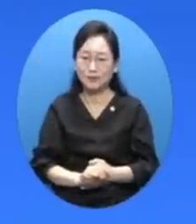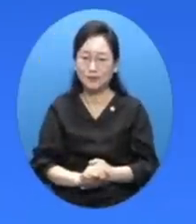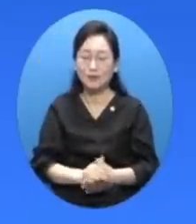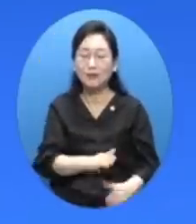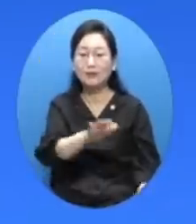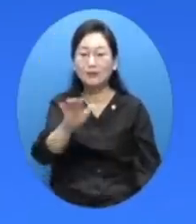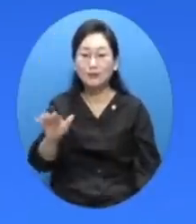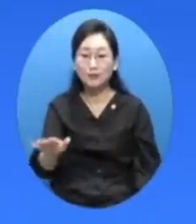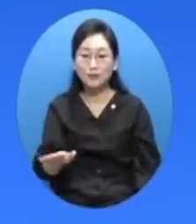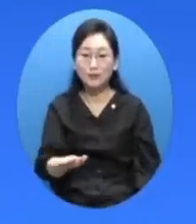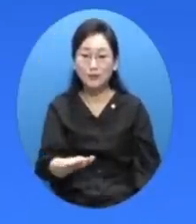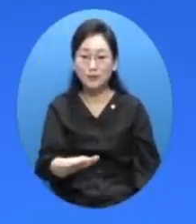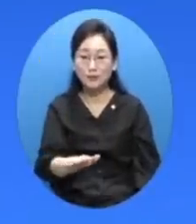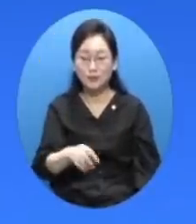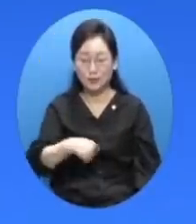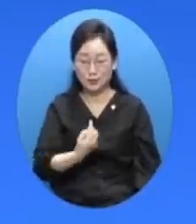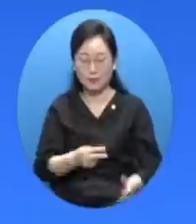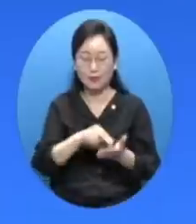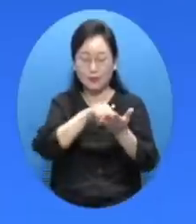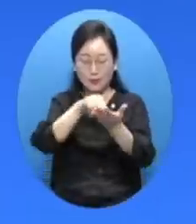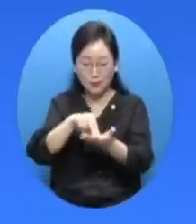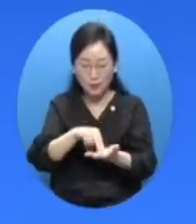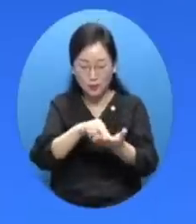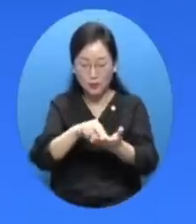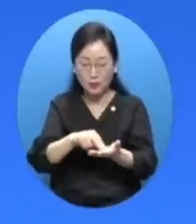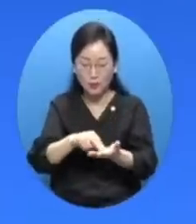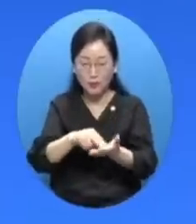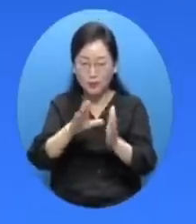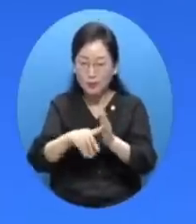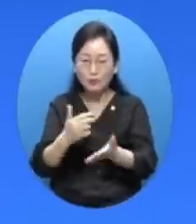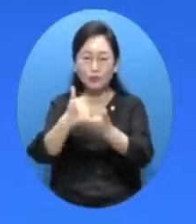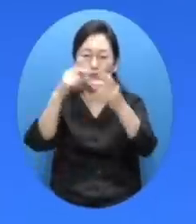우리가 그곳에서 홀로 외로 있어서 주님을 만납니다.